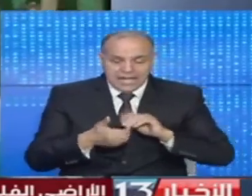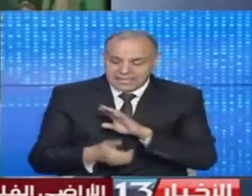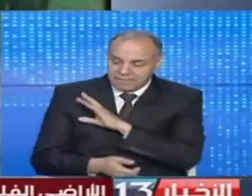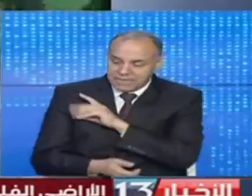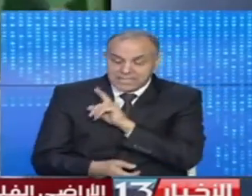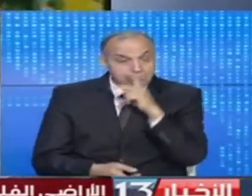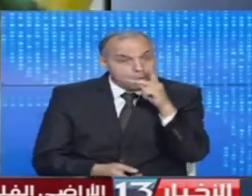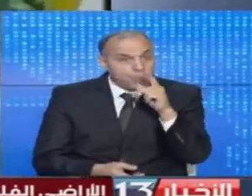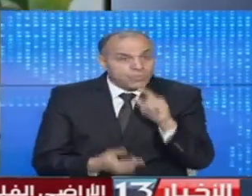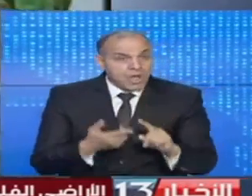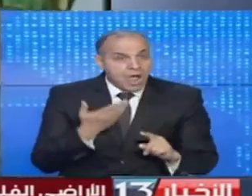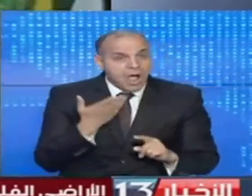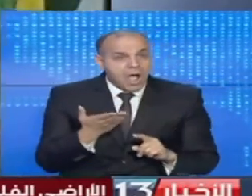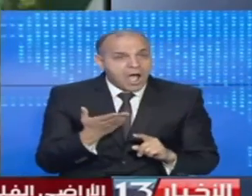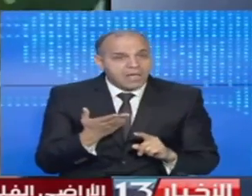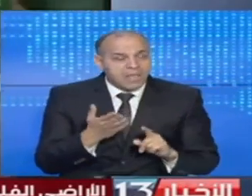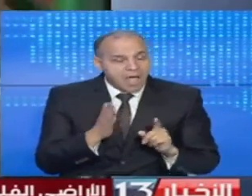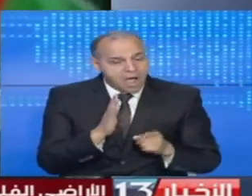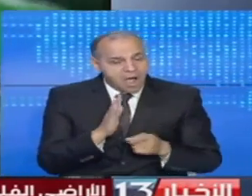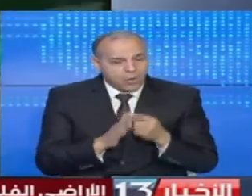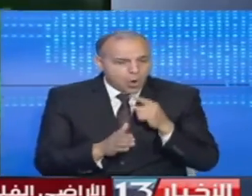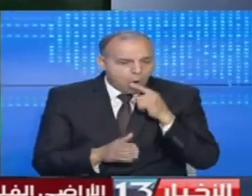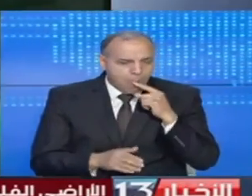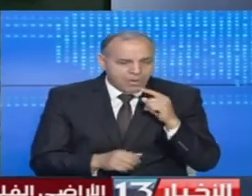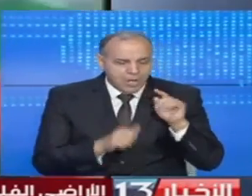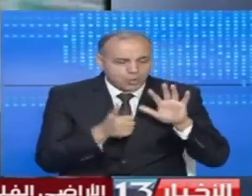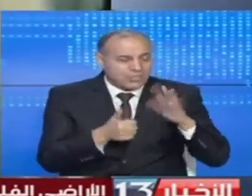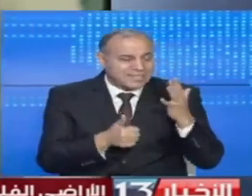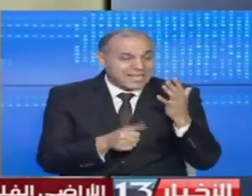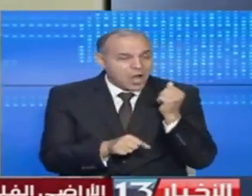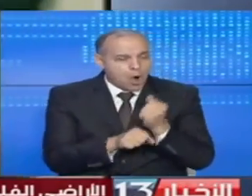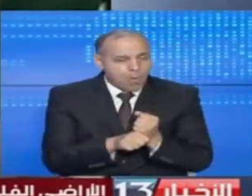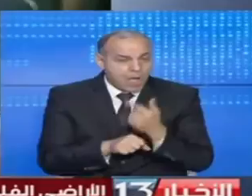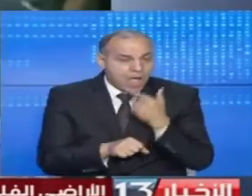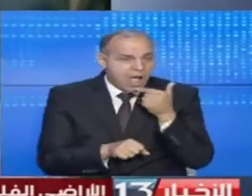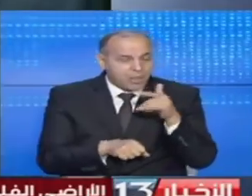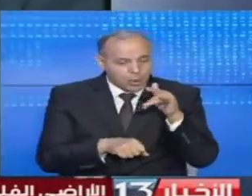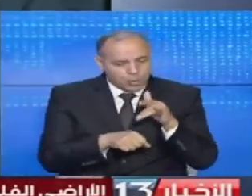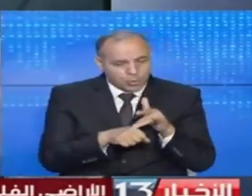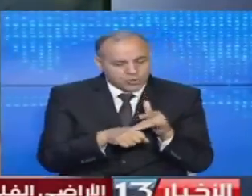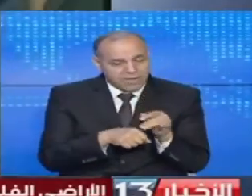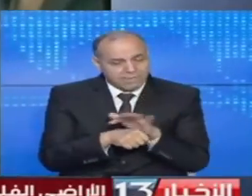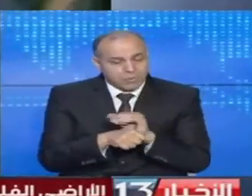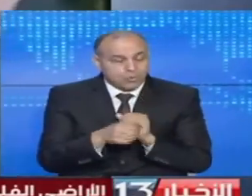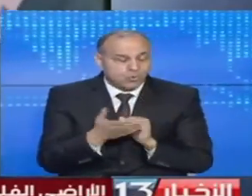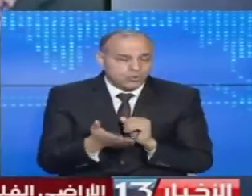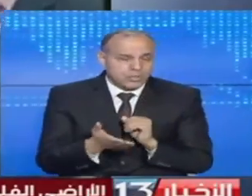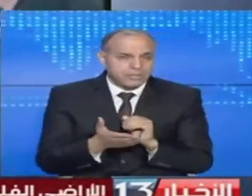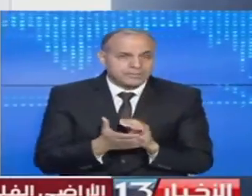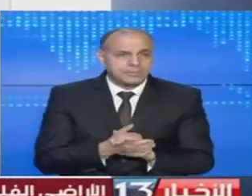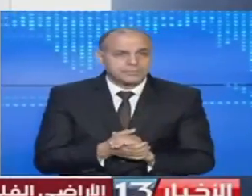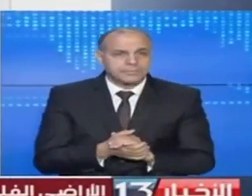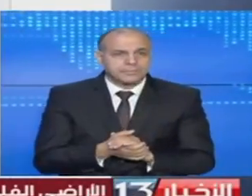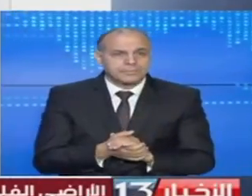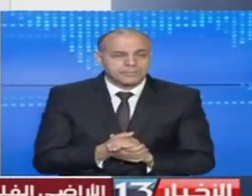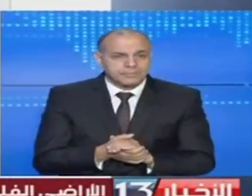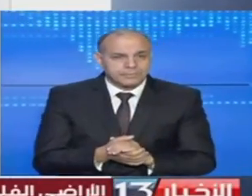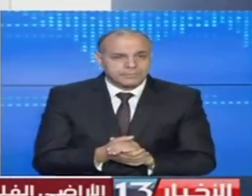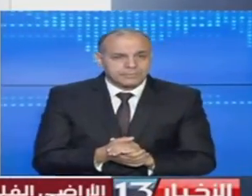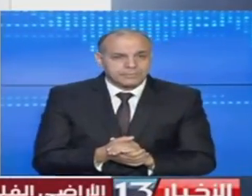الفلسطينيه عن عمر ناهز خمسه وستين عاما متاثرا باصابته بفيروس كورونا